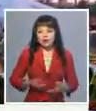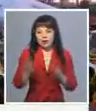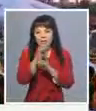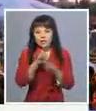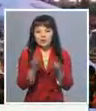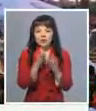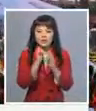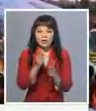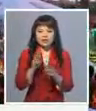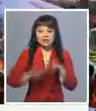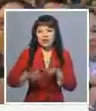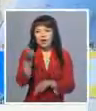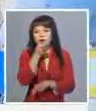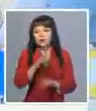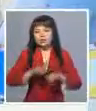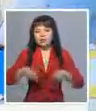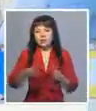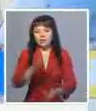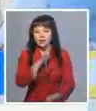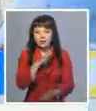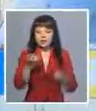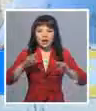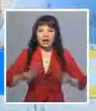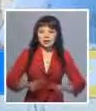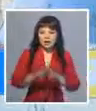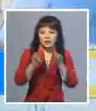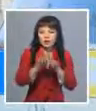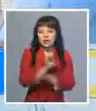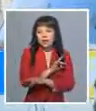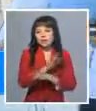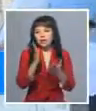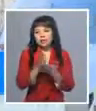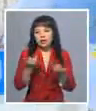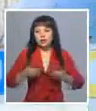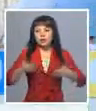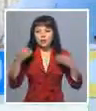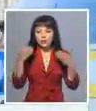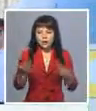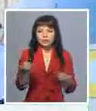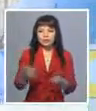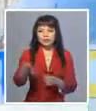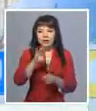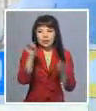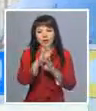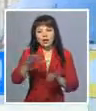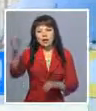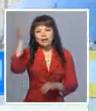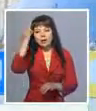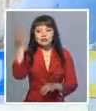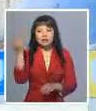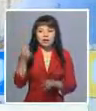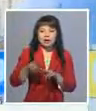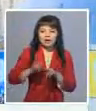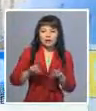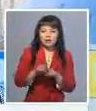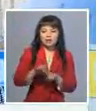көңіл күй сыйлады. Енді Астанамыздың мерекесі құтты болсын. Сәл артқа шегін жасап елестетсең, кейде